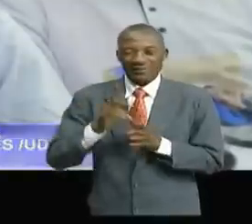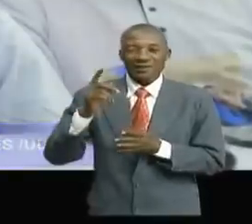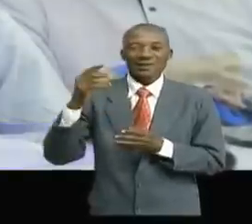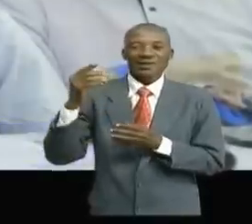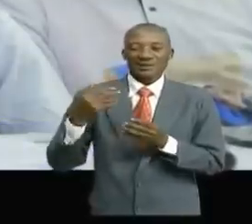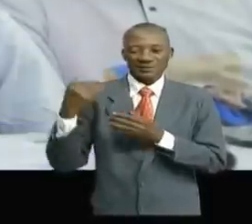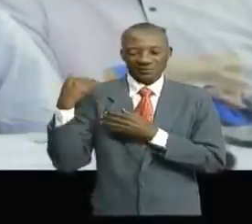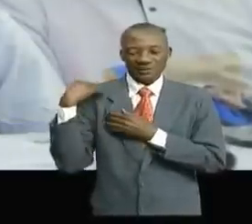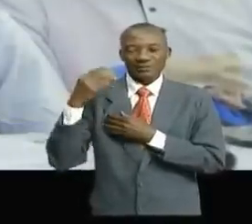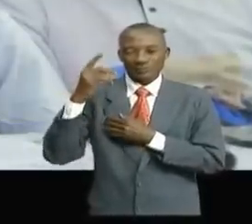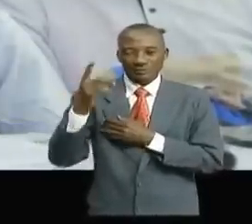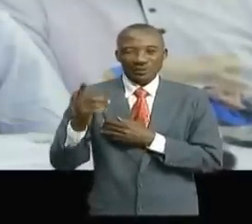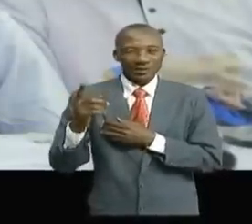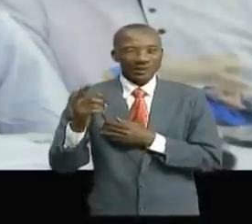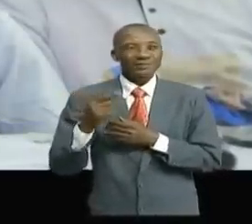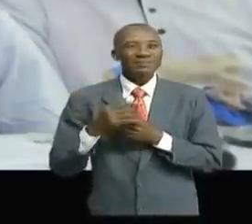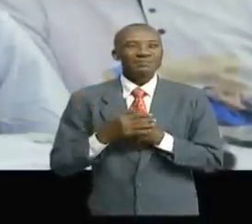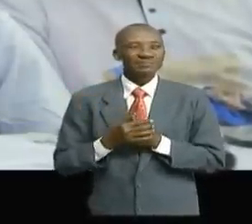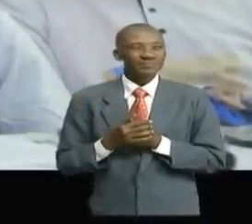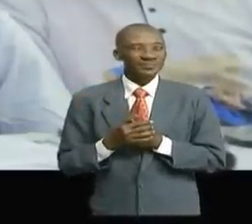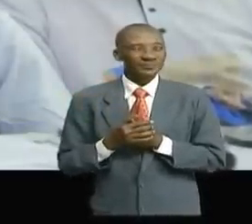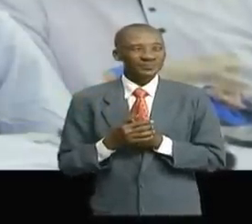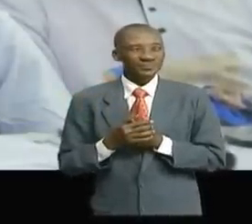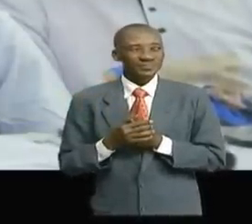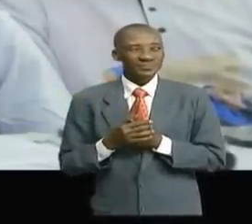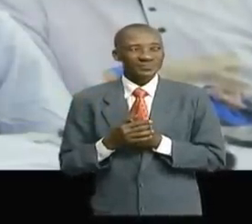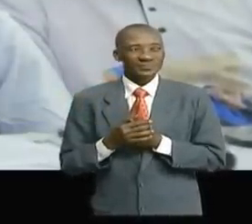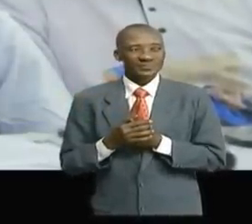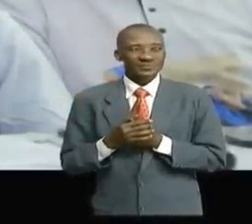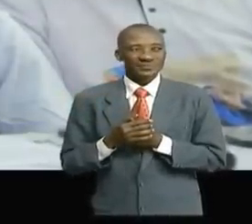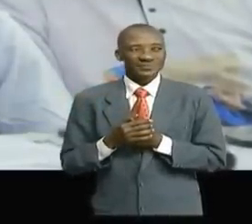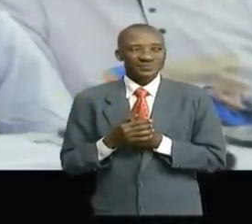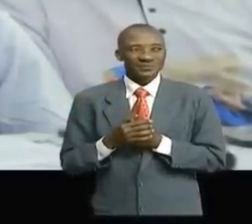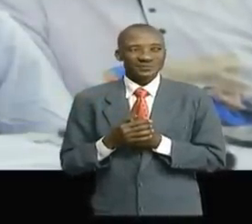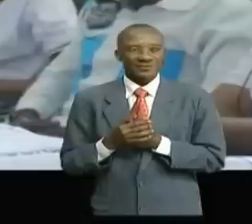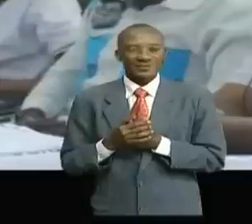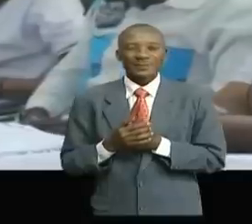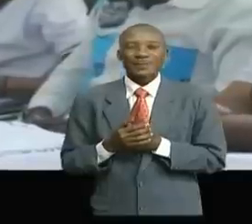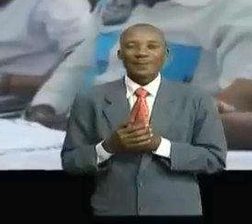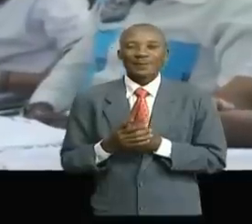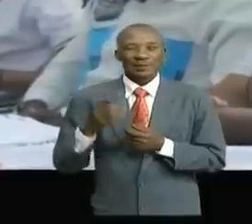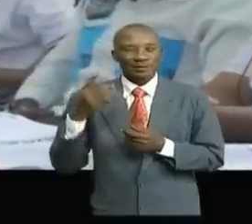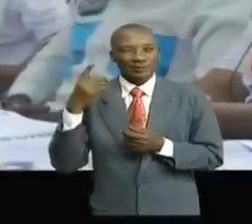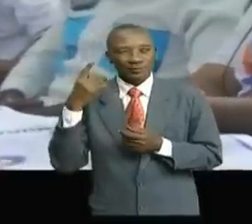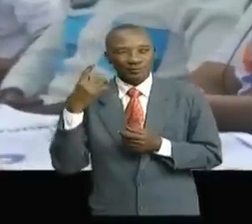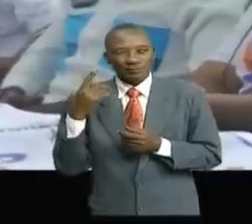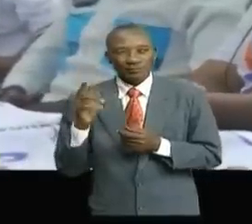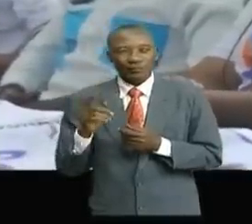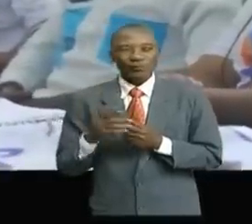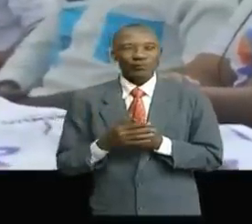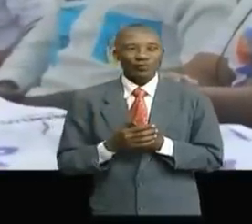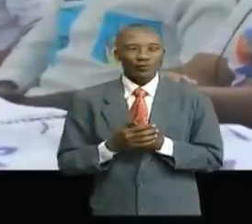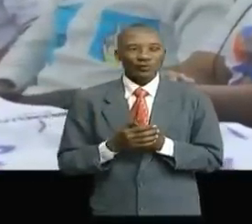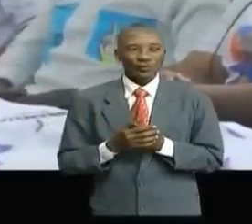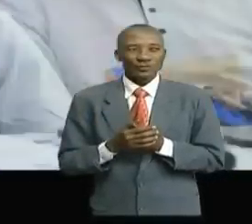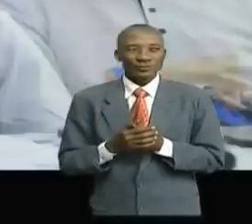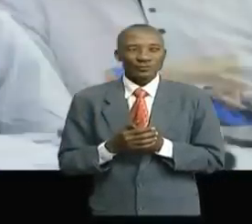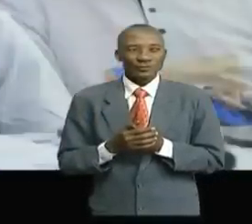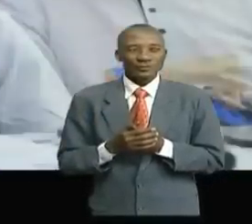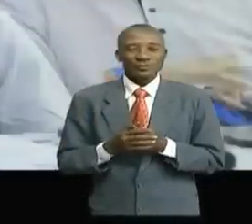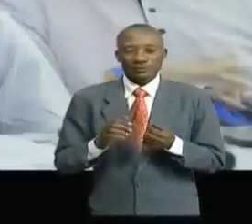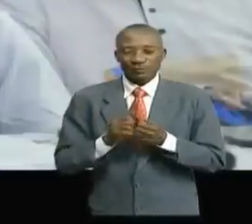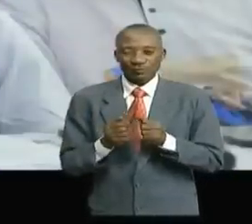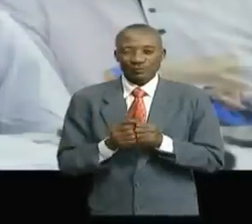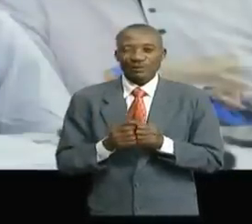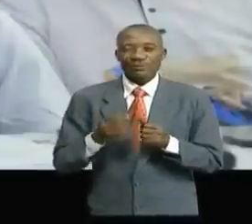votre appel fait à la jeunesse du pays de s'enrôler massivement dans l'armée afin de défendre l'intégrité territoriale